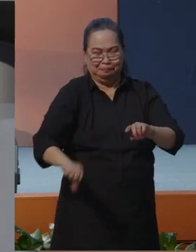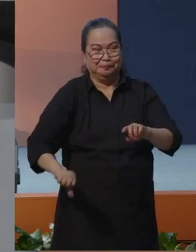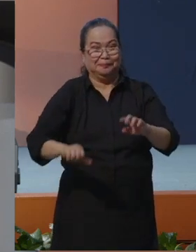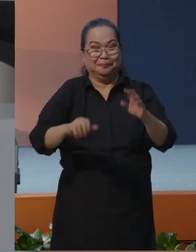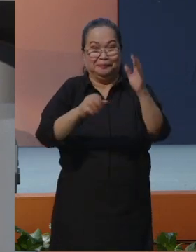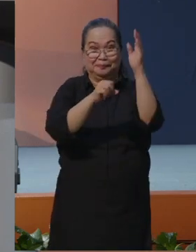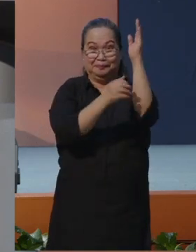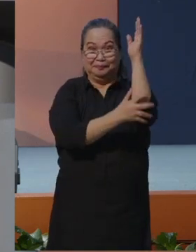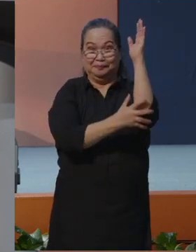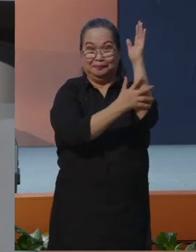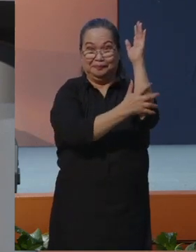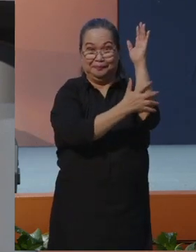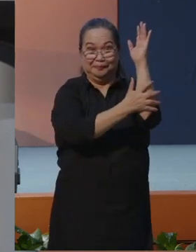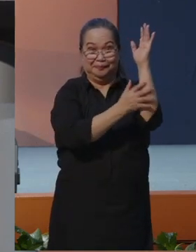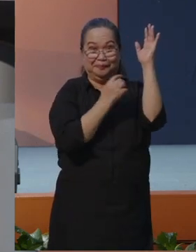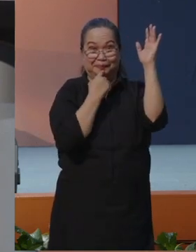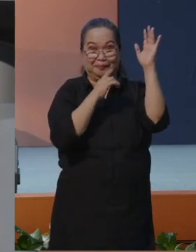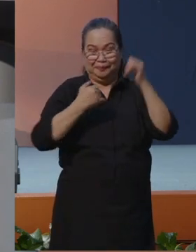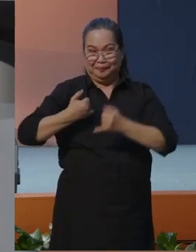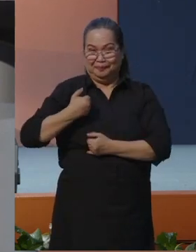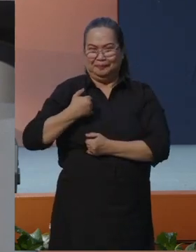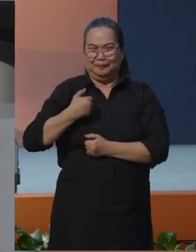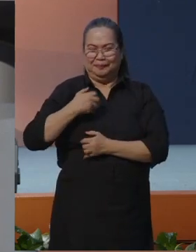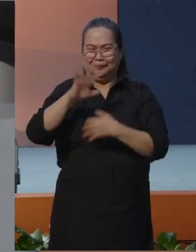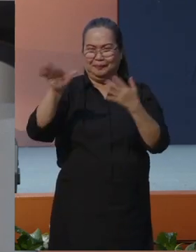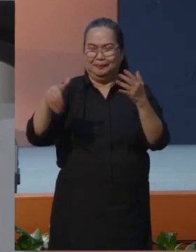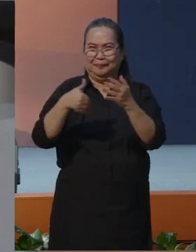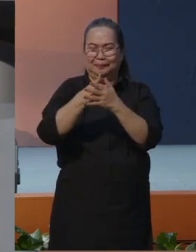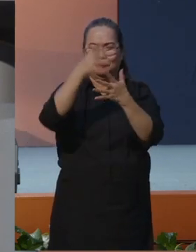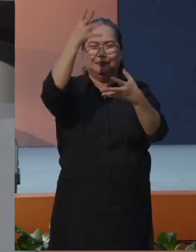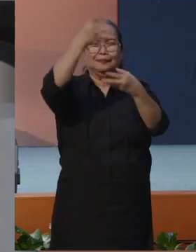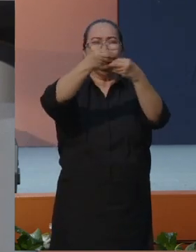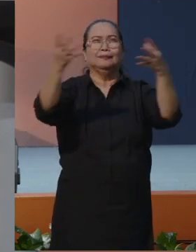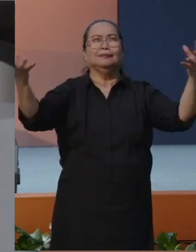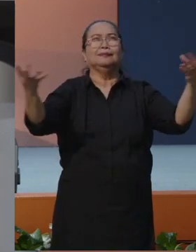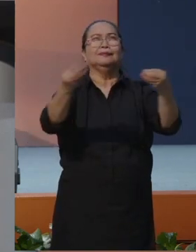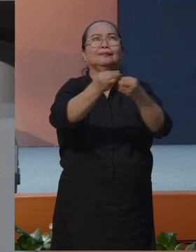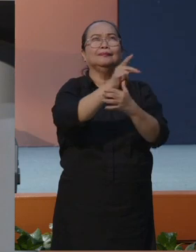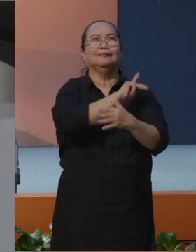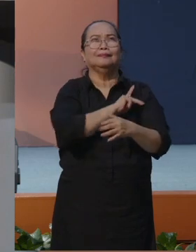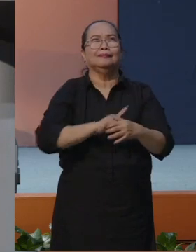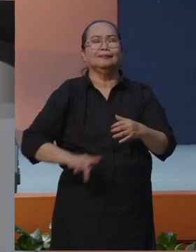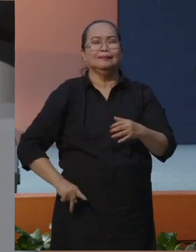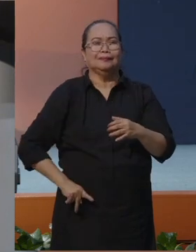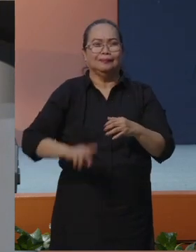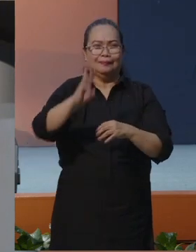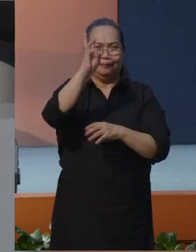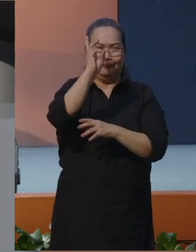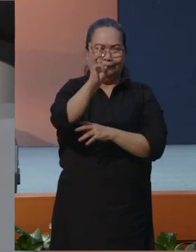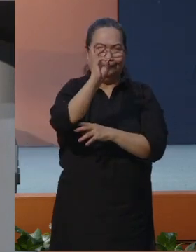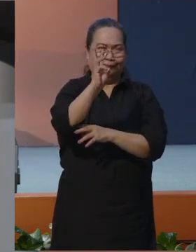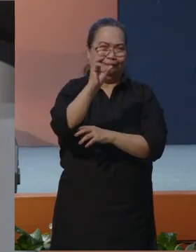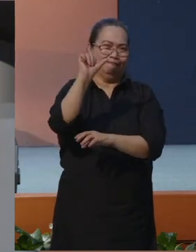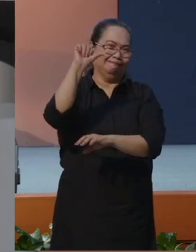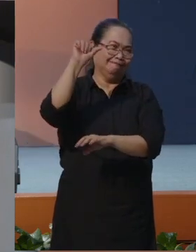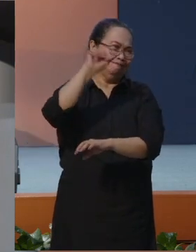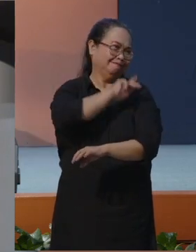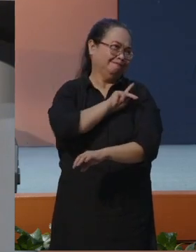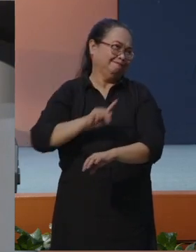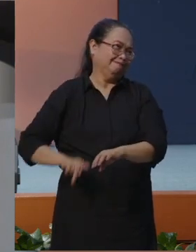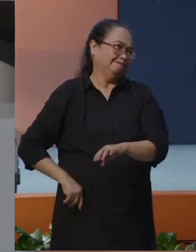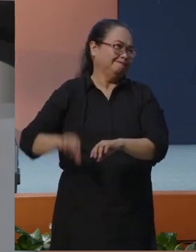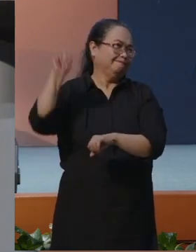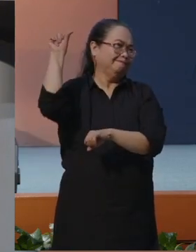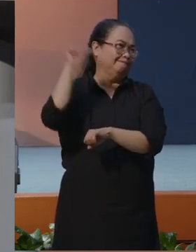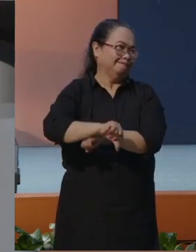ng hari na in-enumerate sa Joshua 12, 16 po sila sa south. Nabasa natin yung ilang pangalan